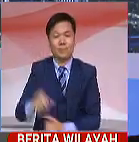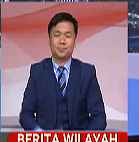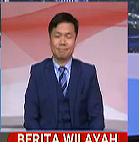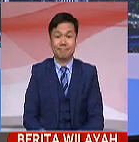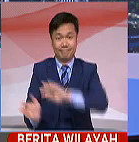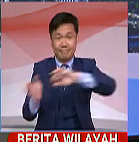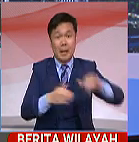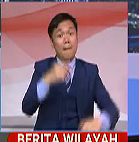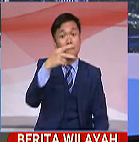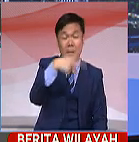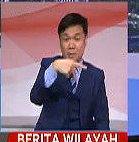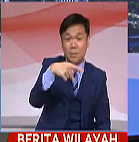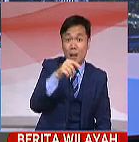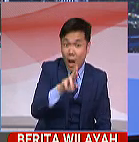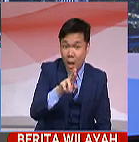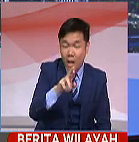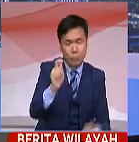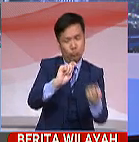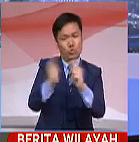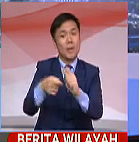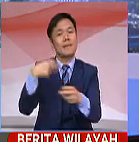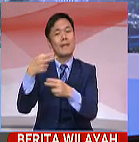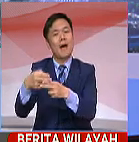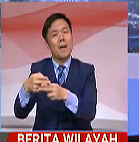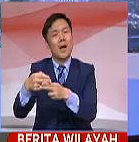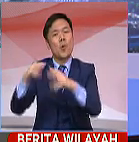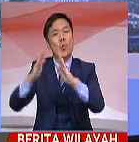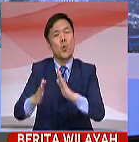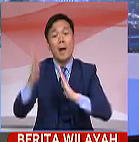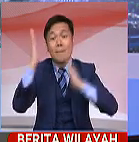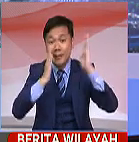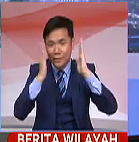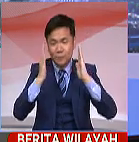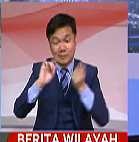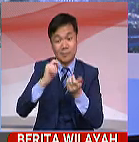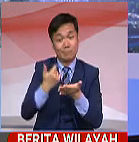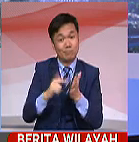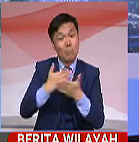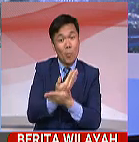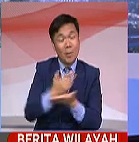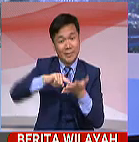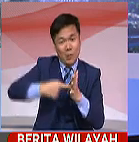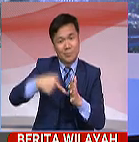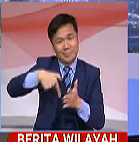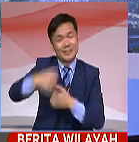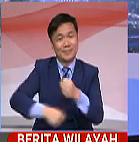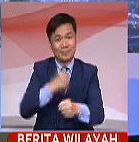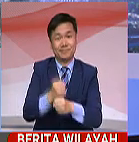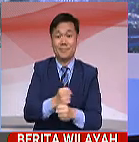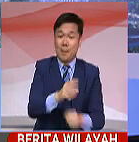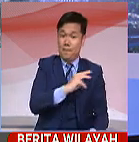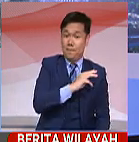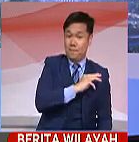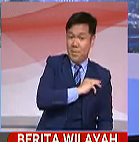Projek perumahan rakyat PPR akan dijenamakan semula kepada Rumah Malaysia tahun ini dan ia sebahagian usaha Kementerian Perumahan